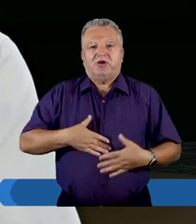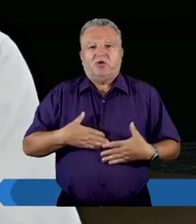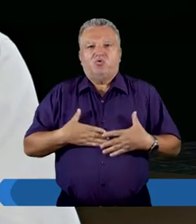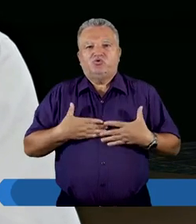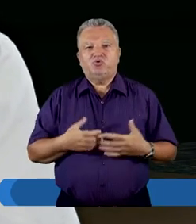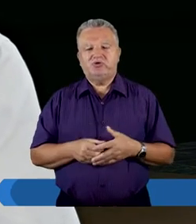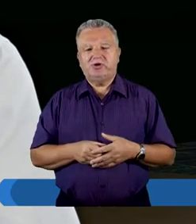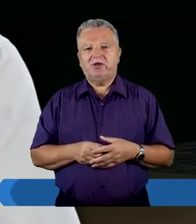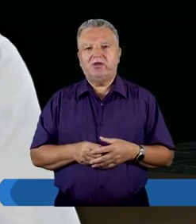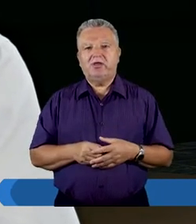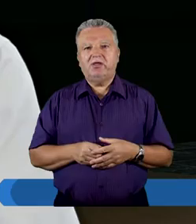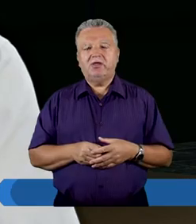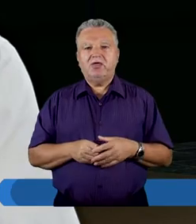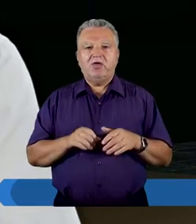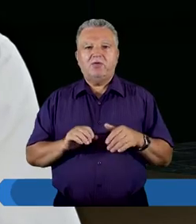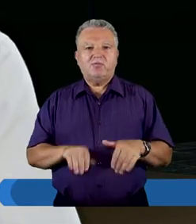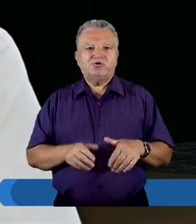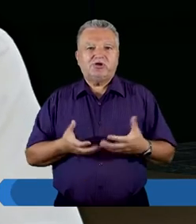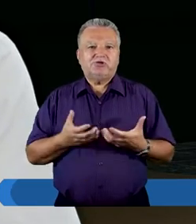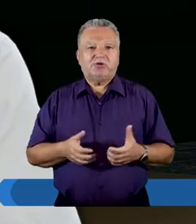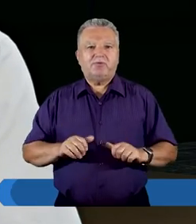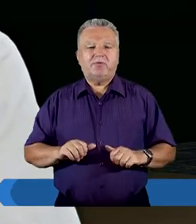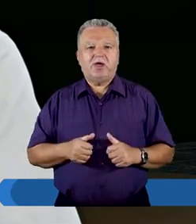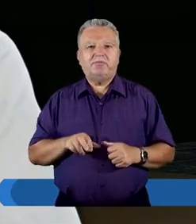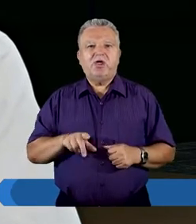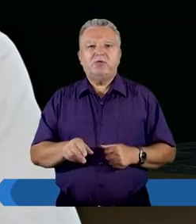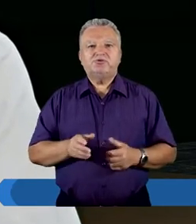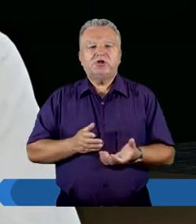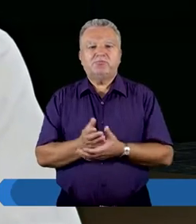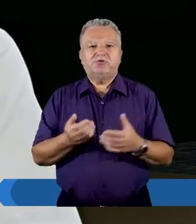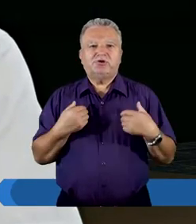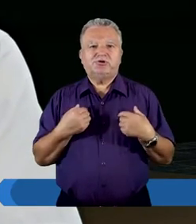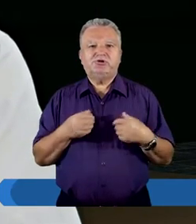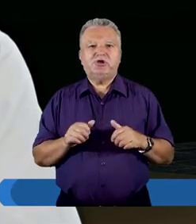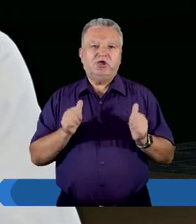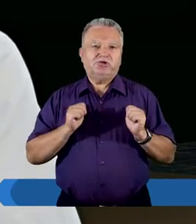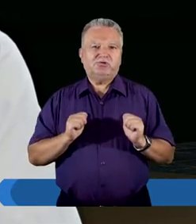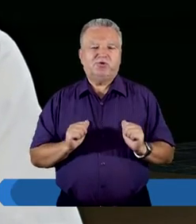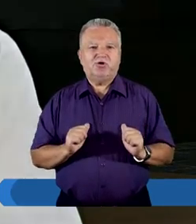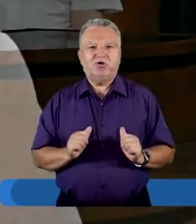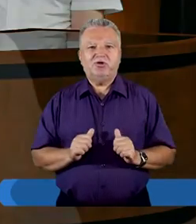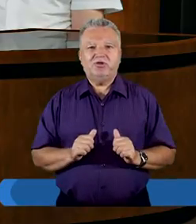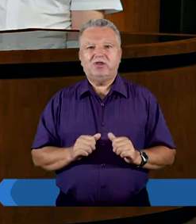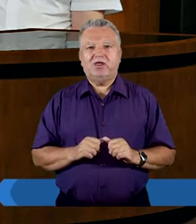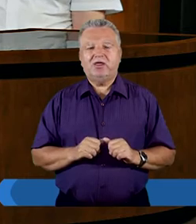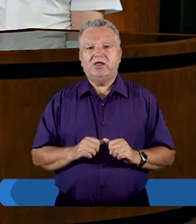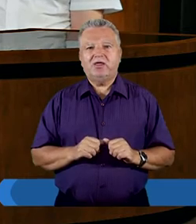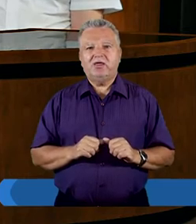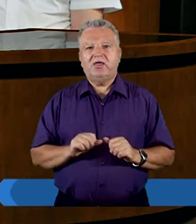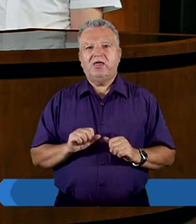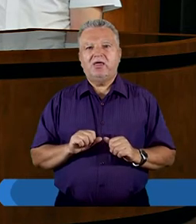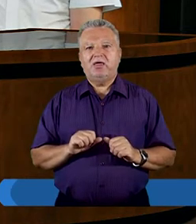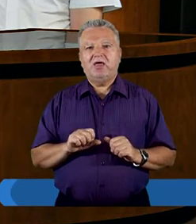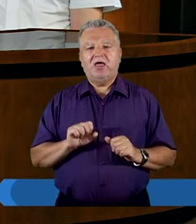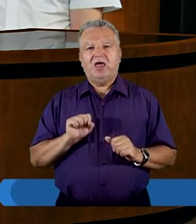drugie. Może wolałbym, żeby tak względnie średnio przejść przez całe życie i też na koniec też. A tu takie